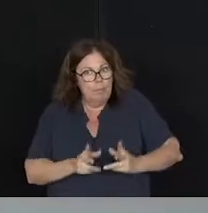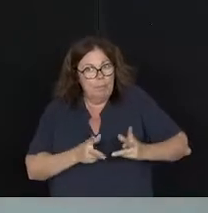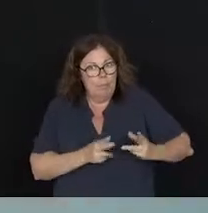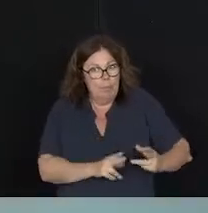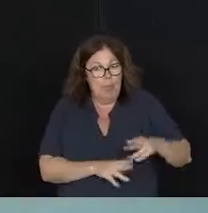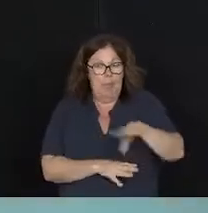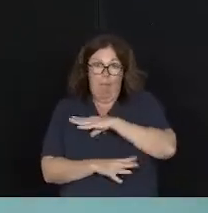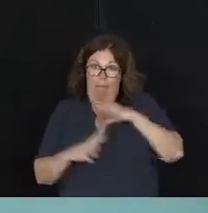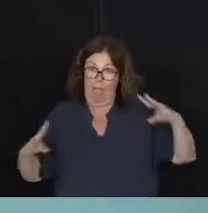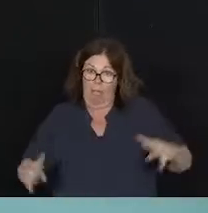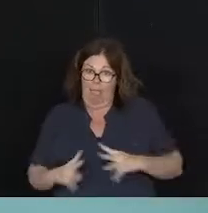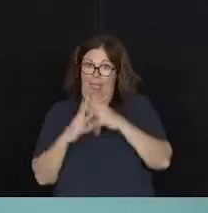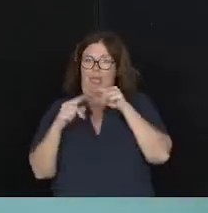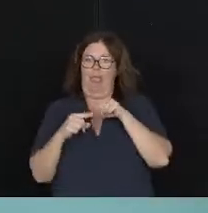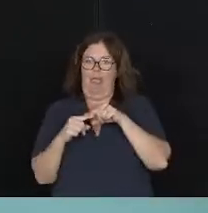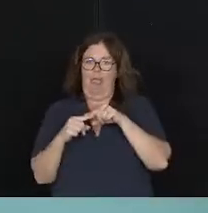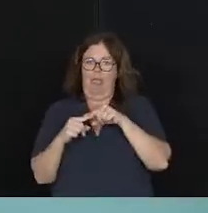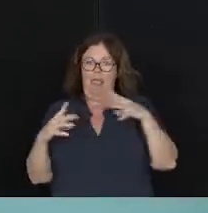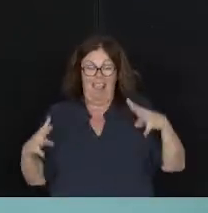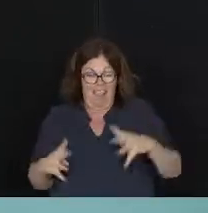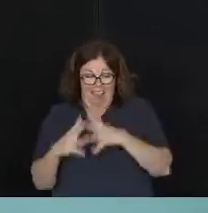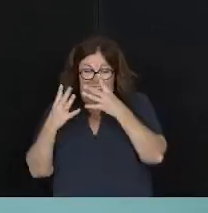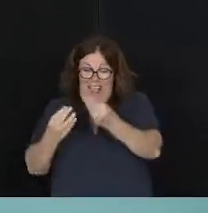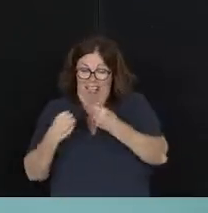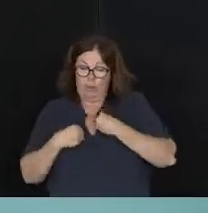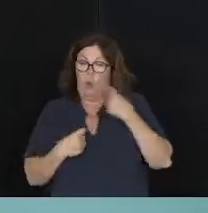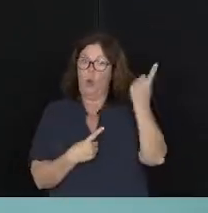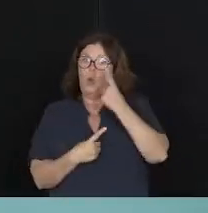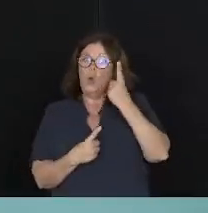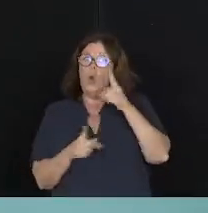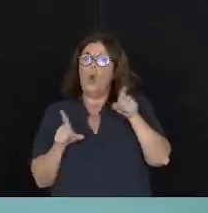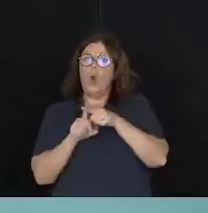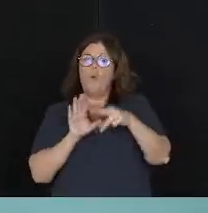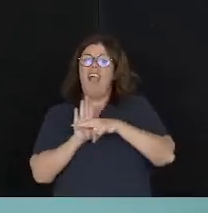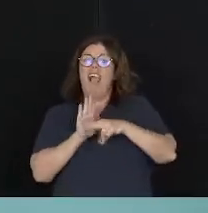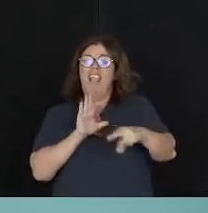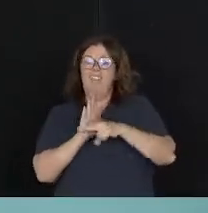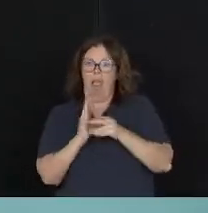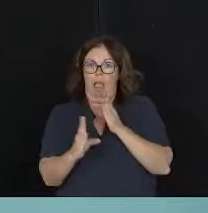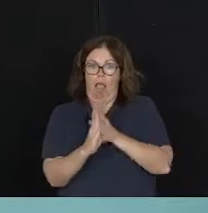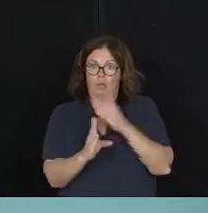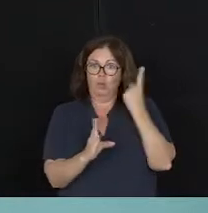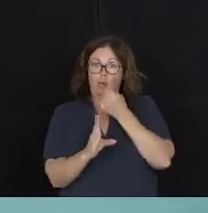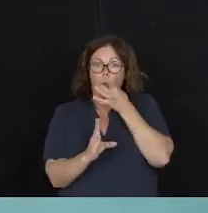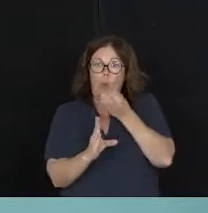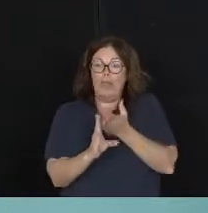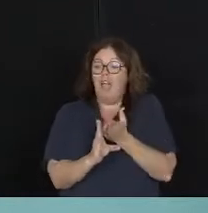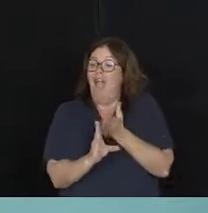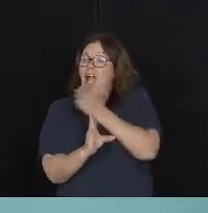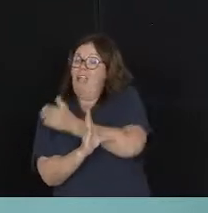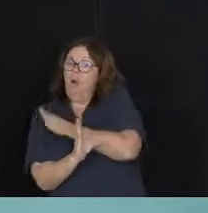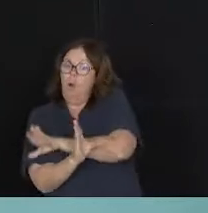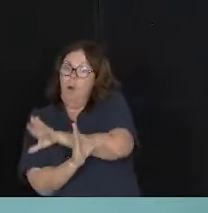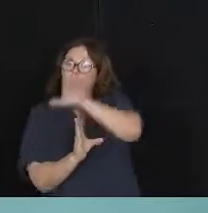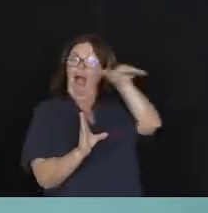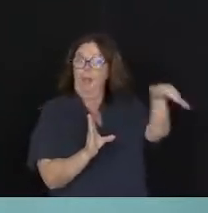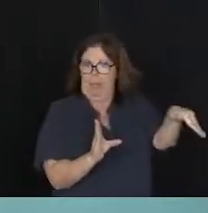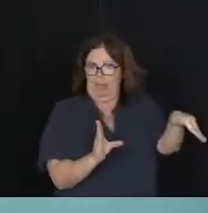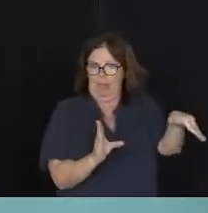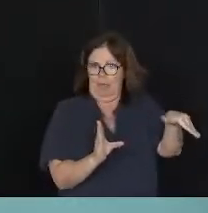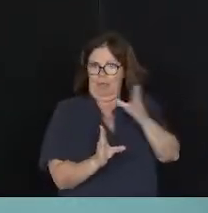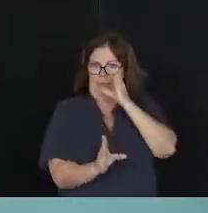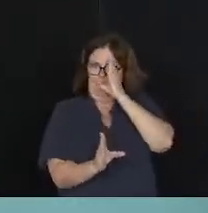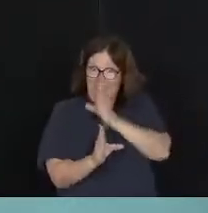accroche le reste de la durée molle des avant et des après-guerres qui ne sont que de futures avant-guerres. » Donc la table